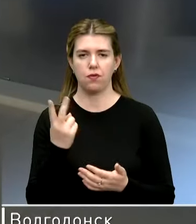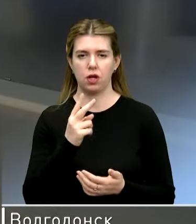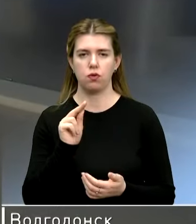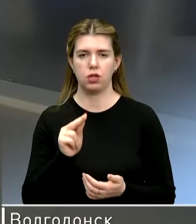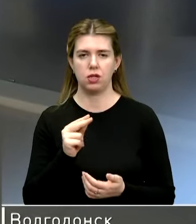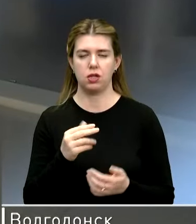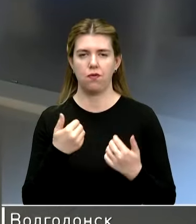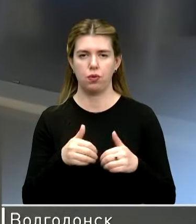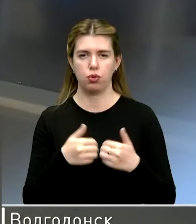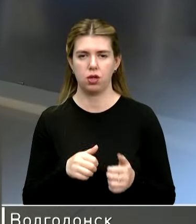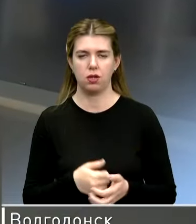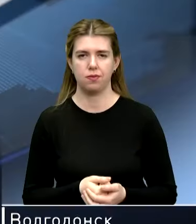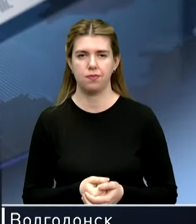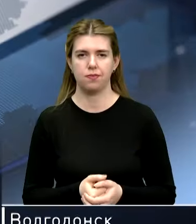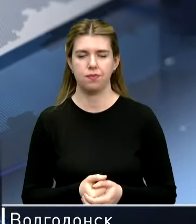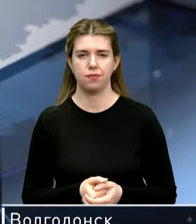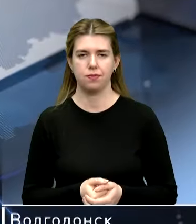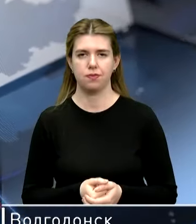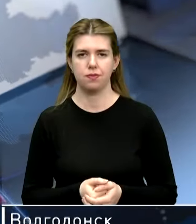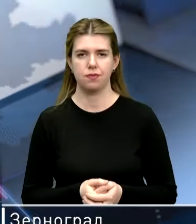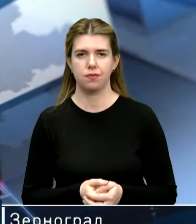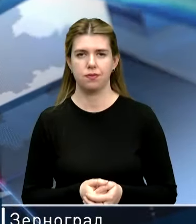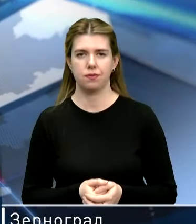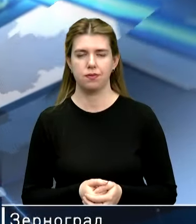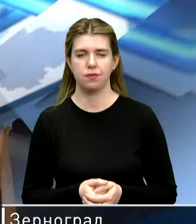второй части выпуска.